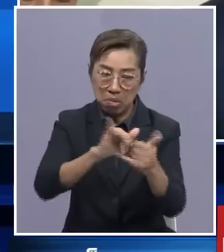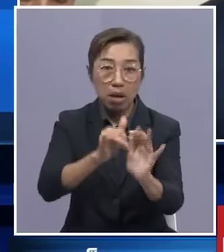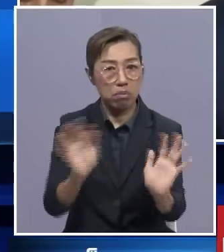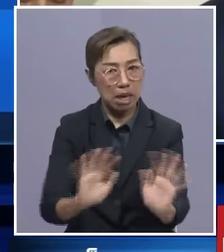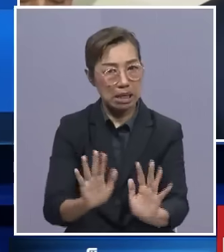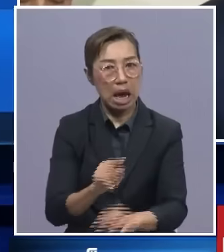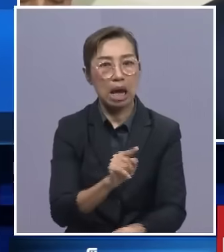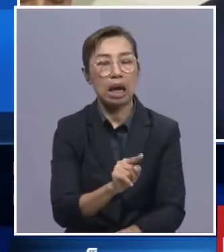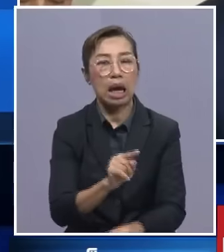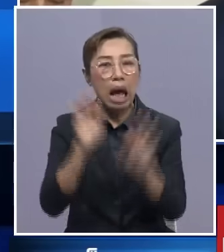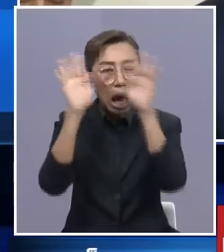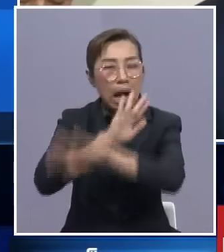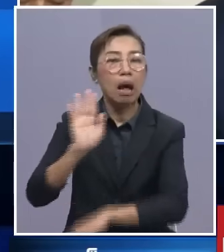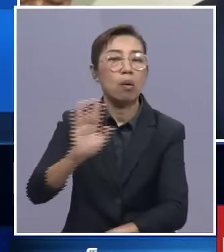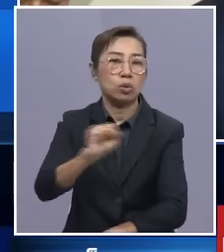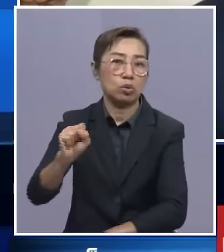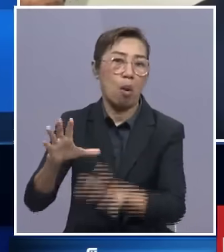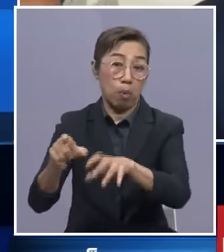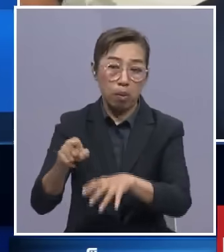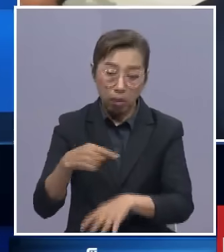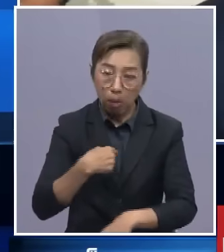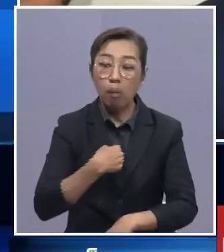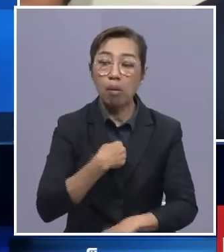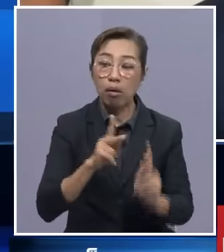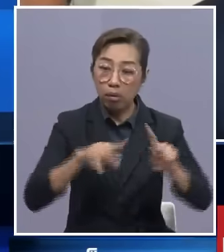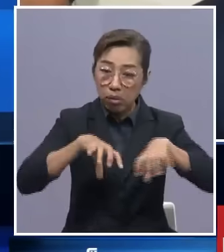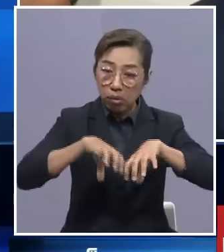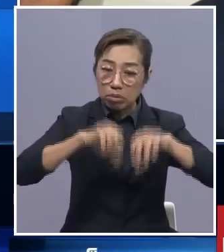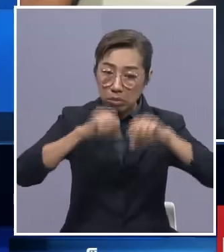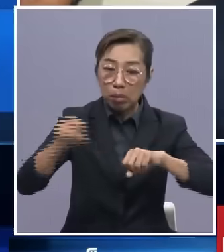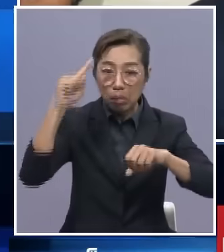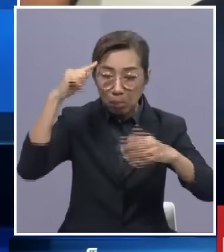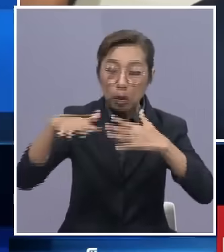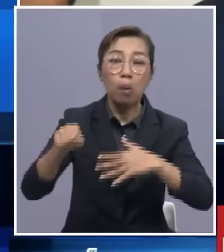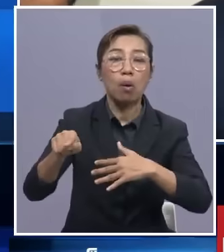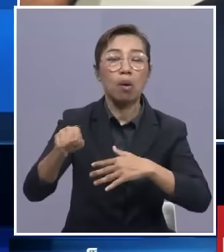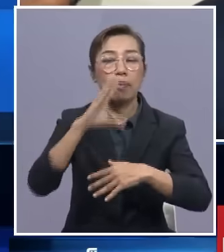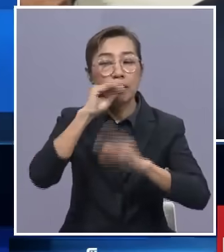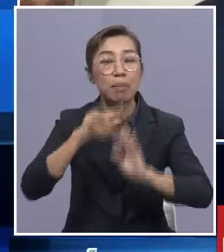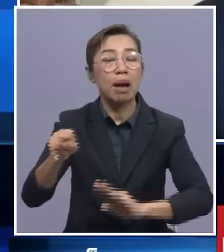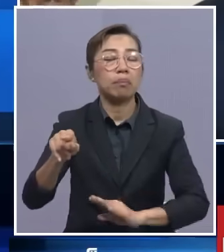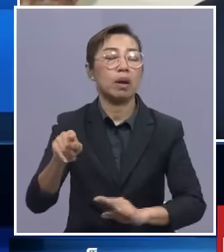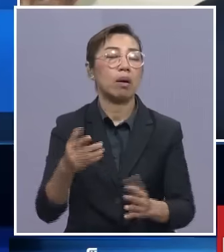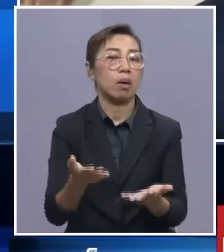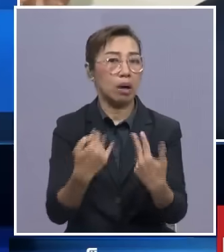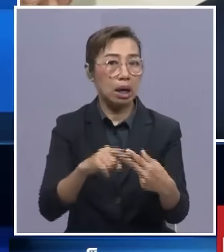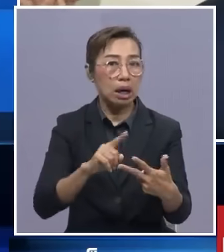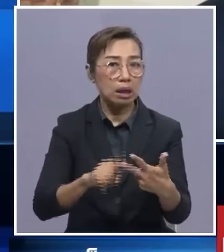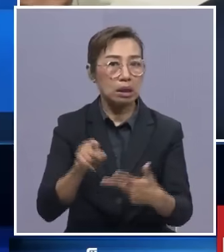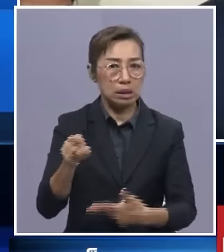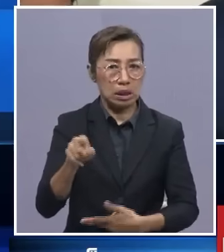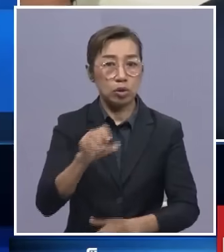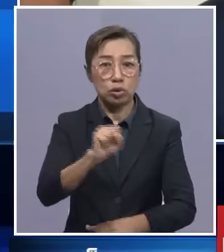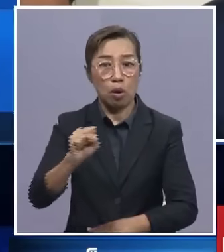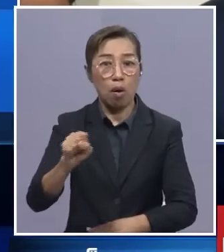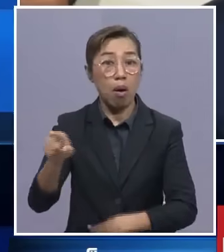มติของพรรคนะครับมีเป็นข้อสรุปแต่อย่างใดนะครับเอ่อซ้ำร้ายนะครับก็การแสดง